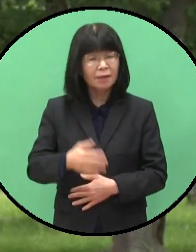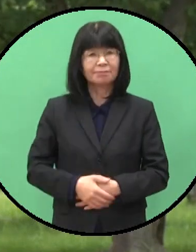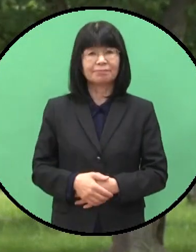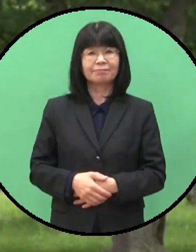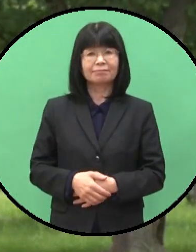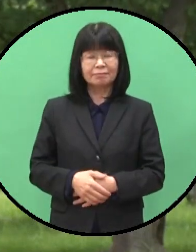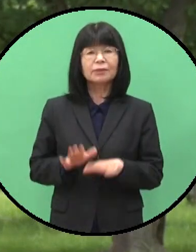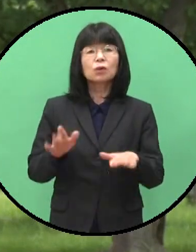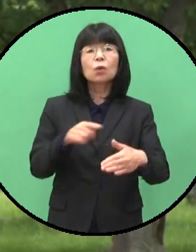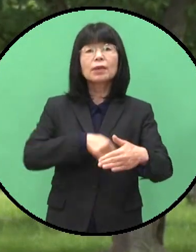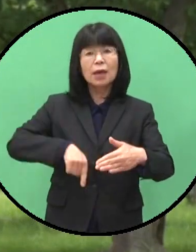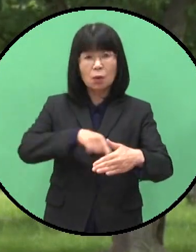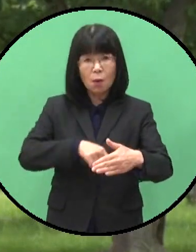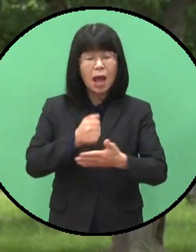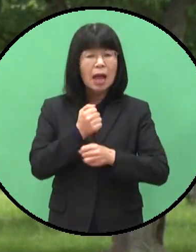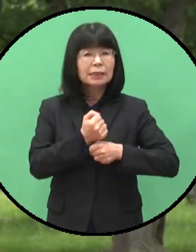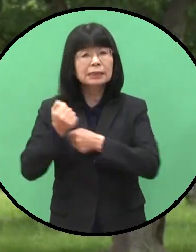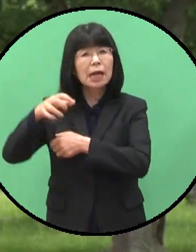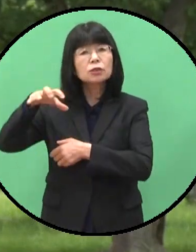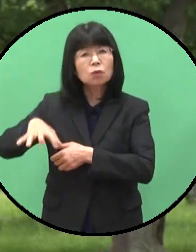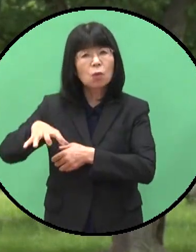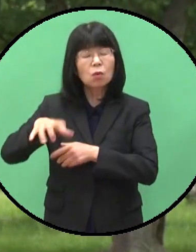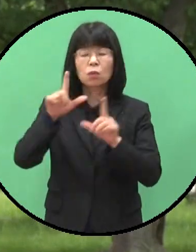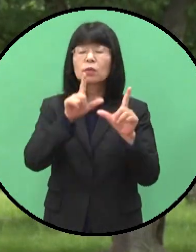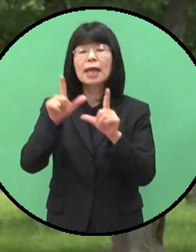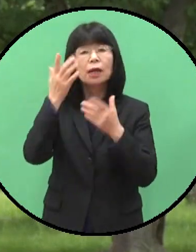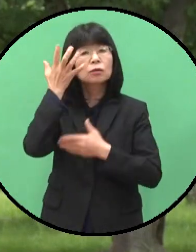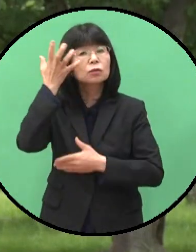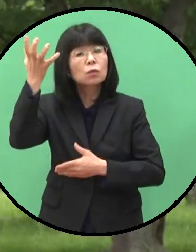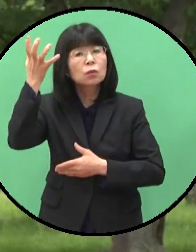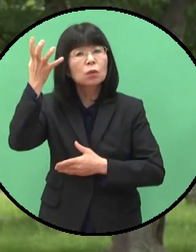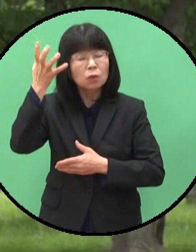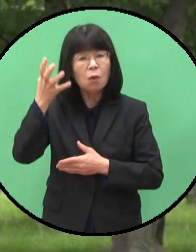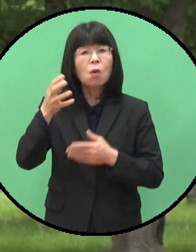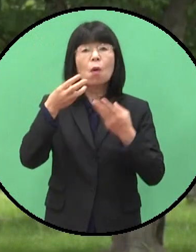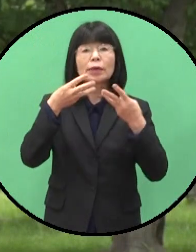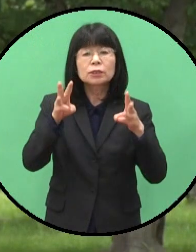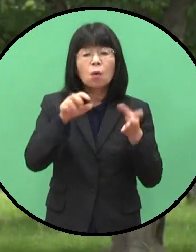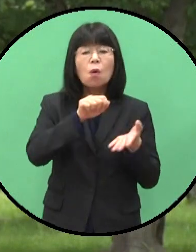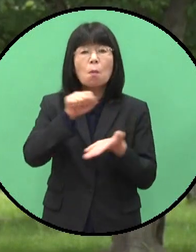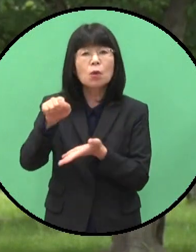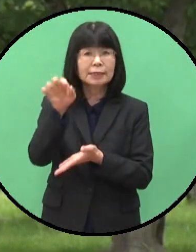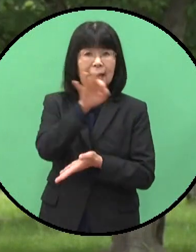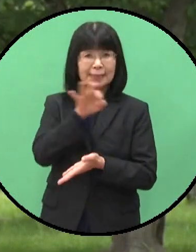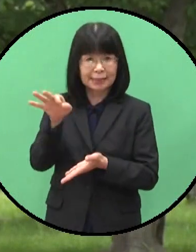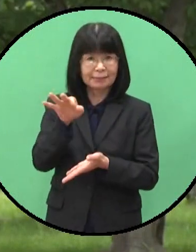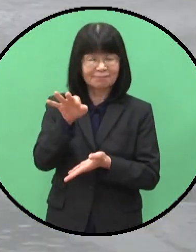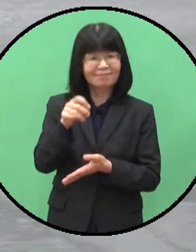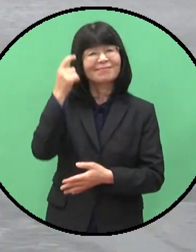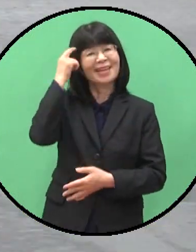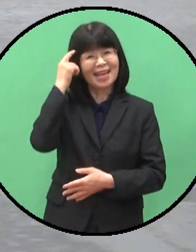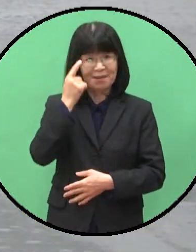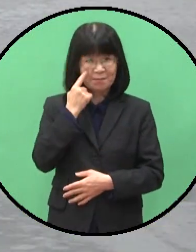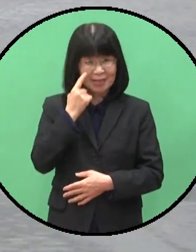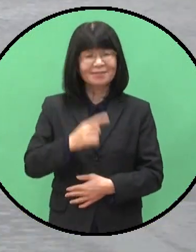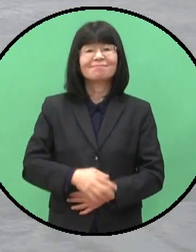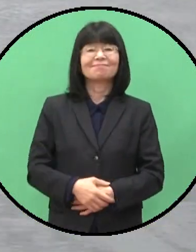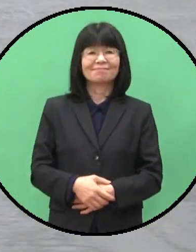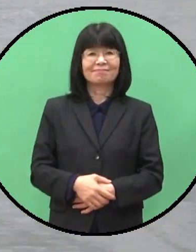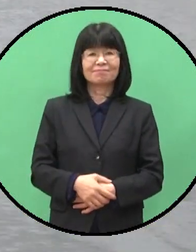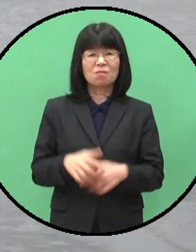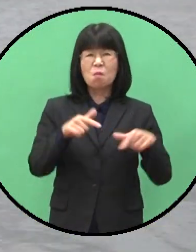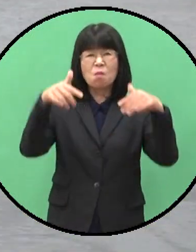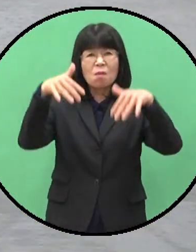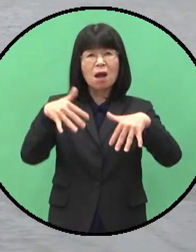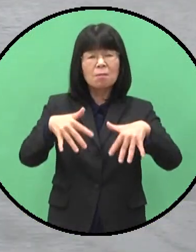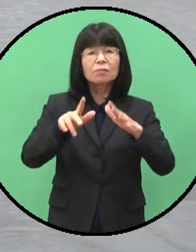回は避難所での生活を想定した非常持ち出し品について考えます。 大雨の